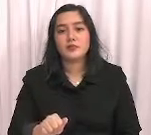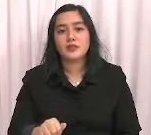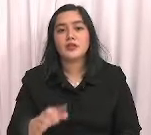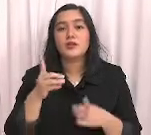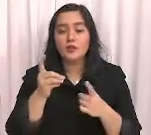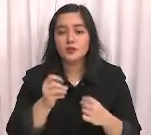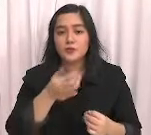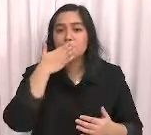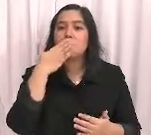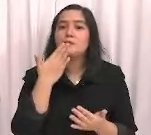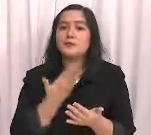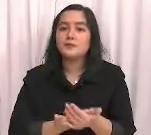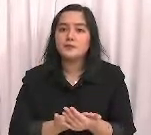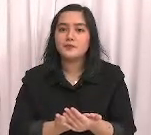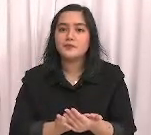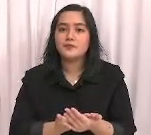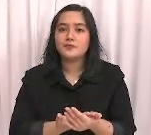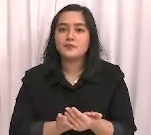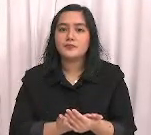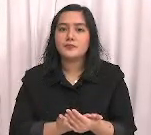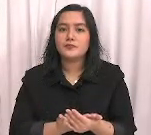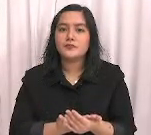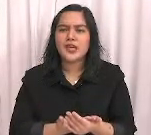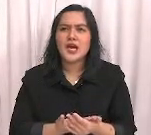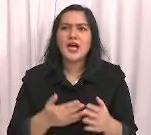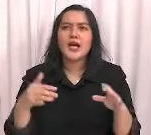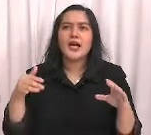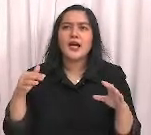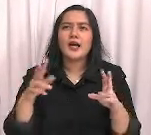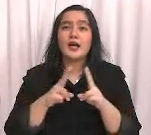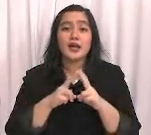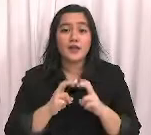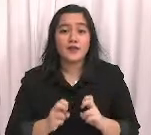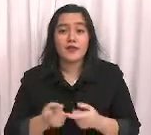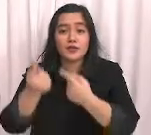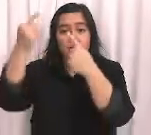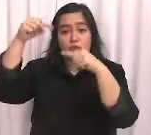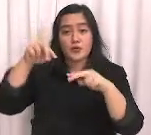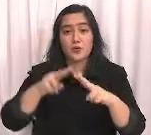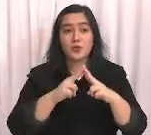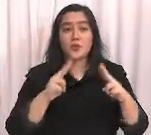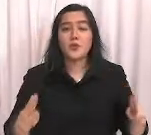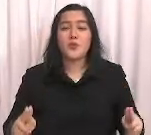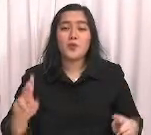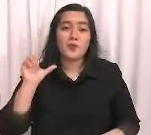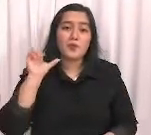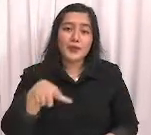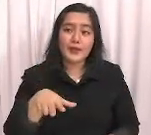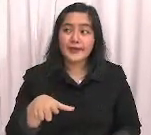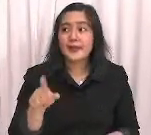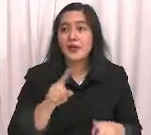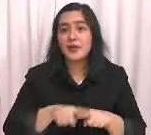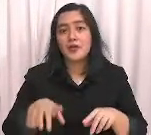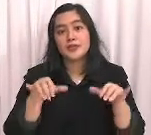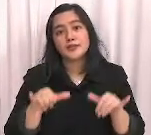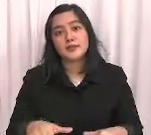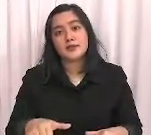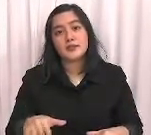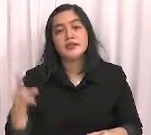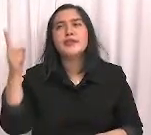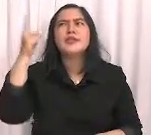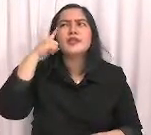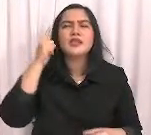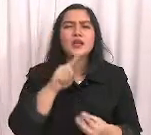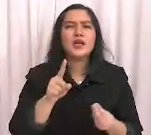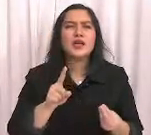araw, pero ang nasa isip niya, paano pa rin kayo pasisiyahin. Yeah. O pagsisilbihan. Pero madaling araw. Yun yung sinasabi